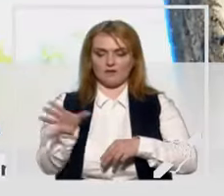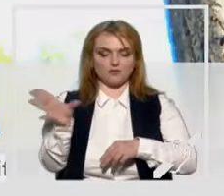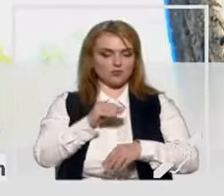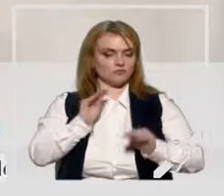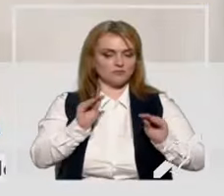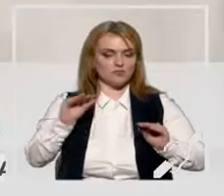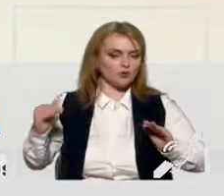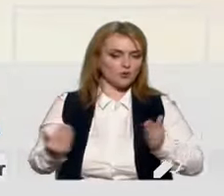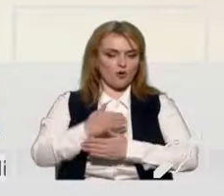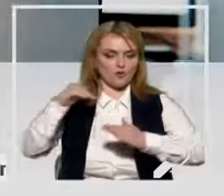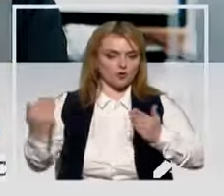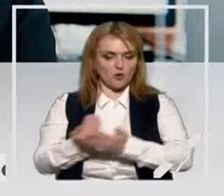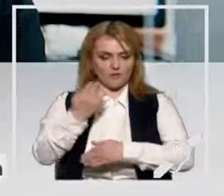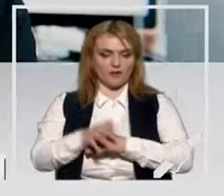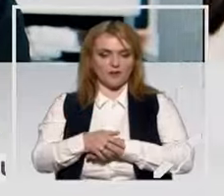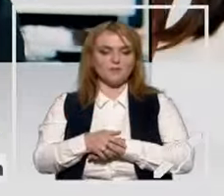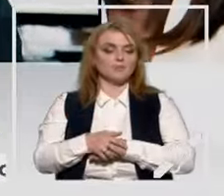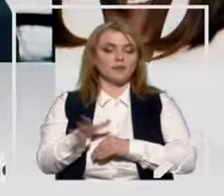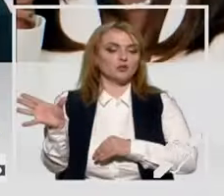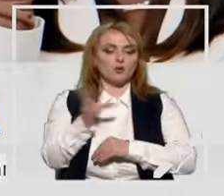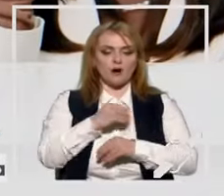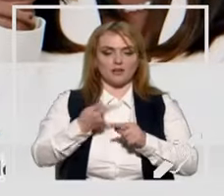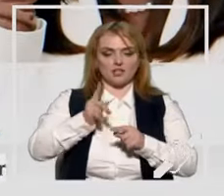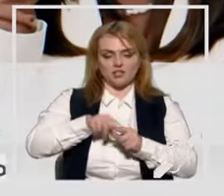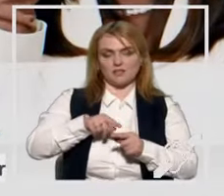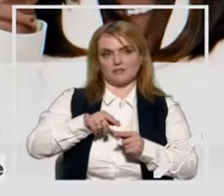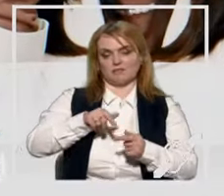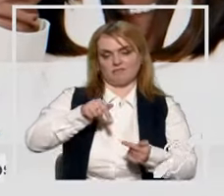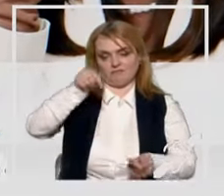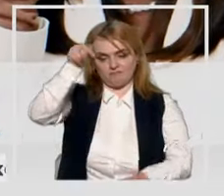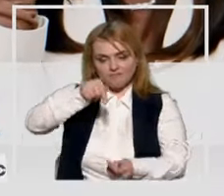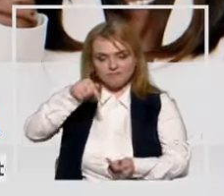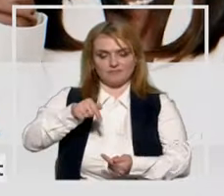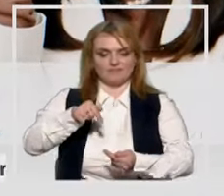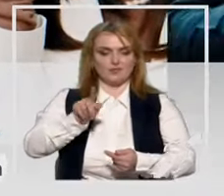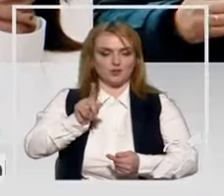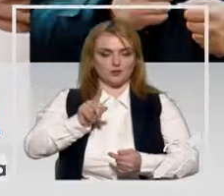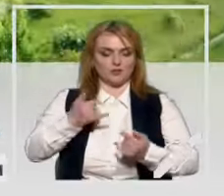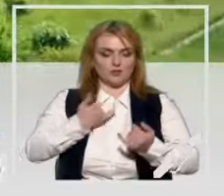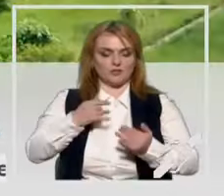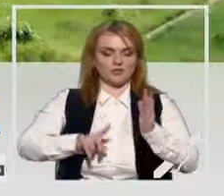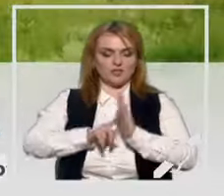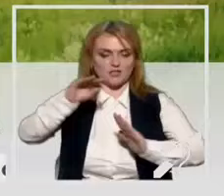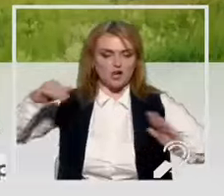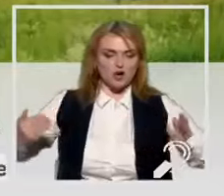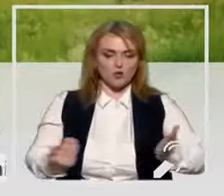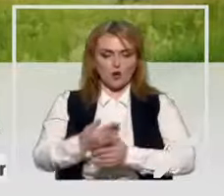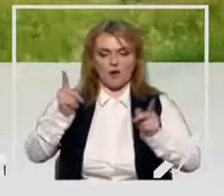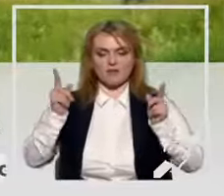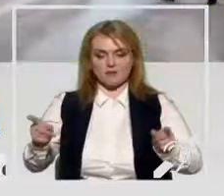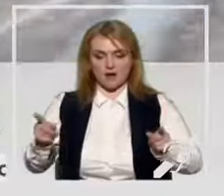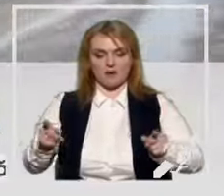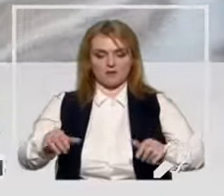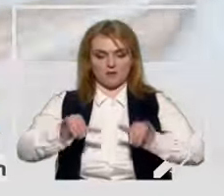mai diversificat. Toate acestea confirmă intrarea TVR Moldova într-o nouă etapă de dezvoltare. Este în același timp încă